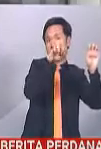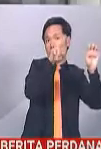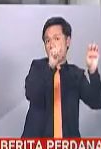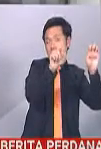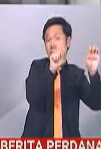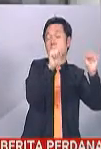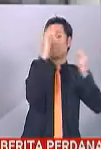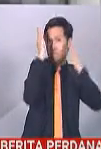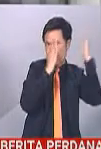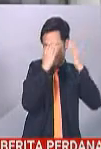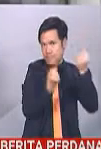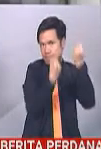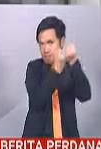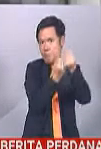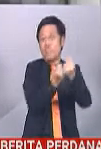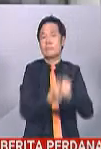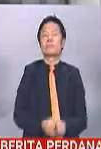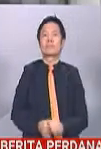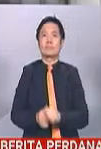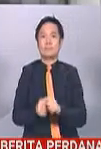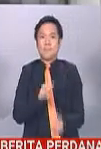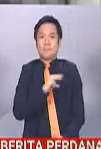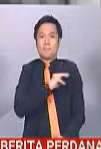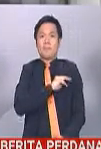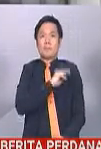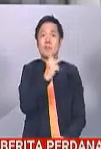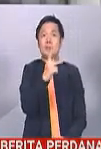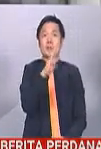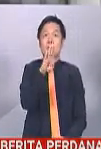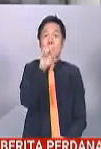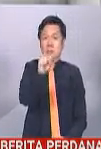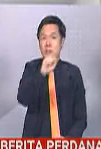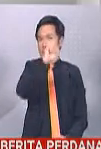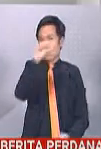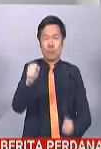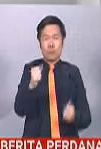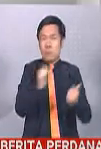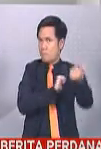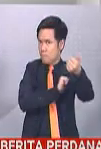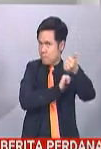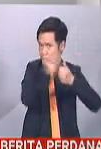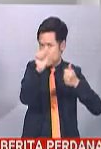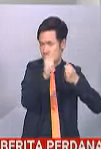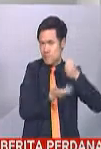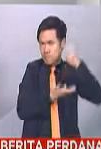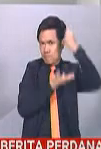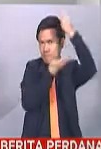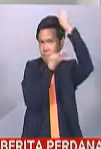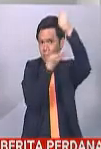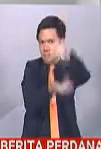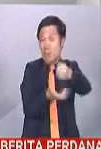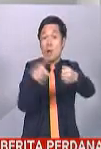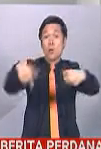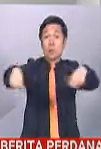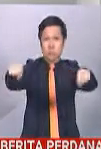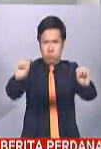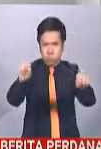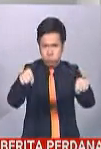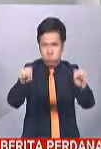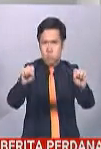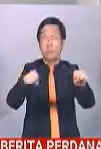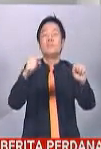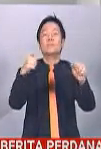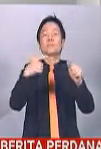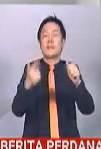Kementerian Belia dan Sukan KBS mengesahkan telah meluluskan dana kepada pelumba Moto2 negara Hafiz Shahrin yang akan disalurkan